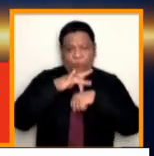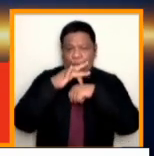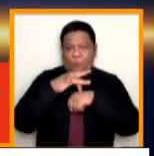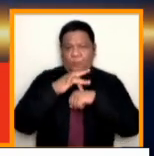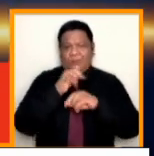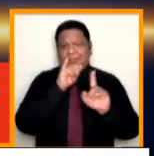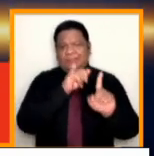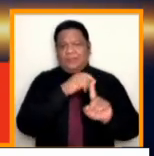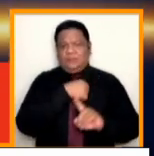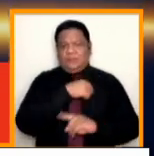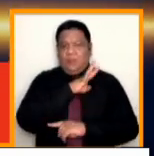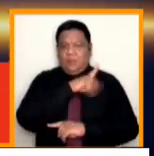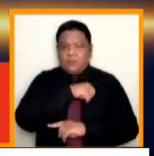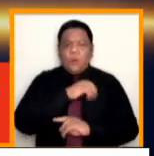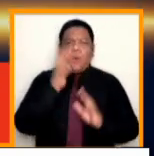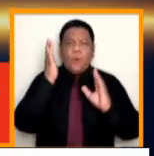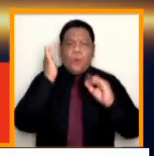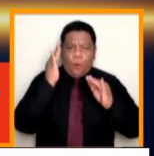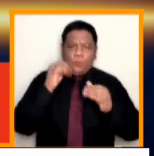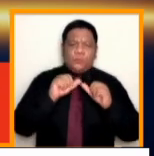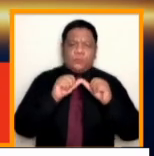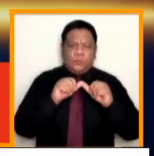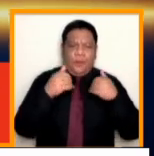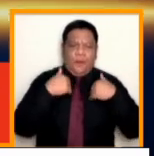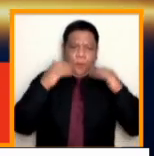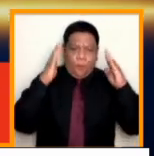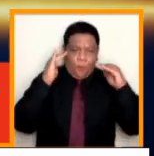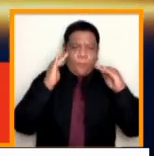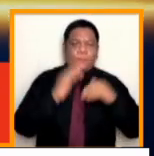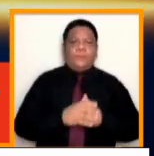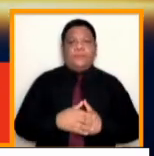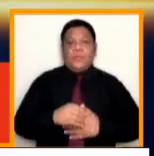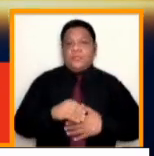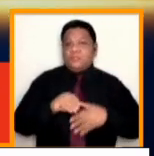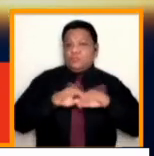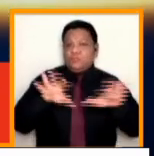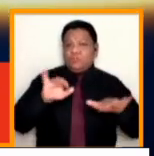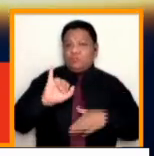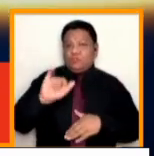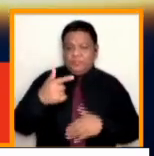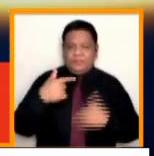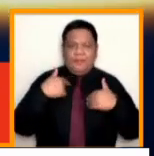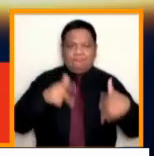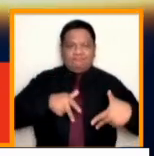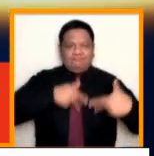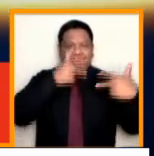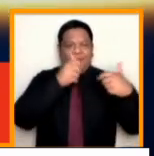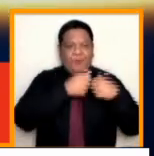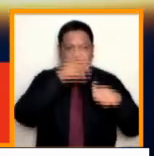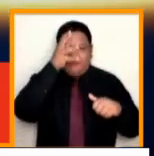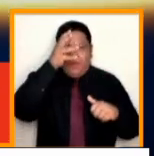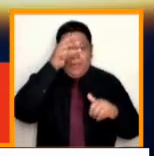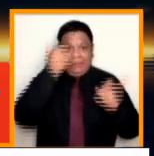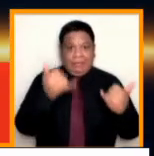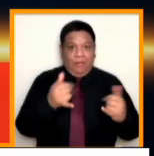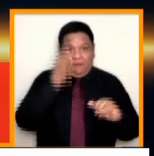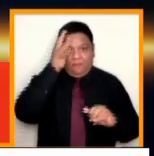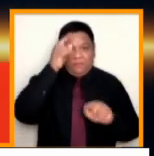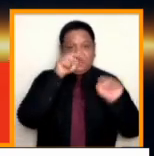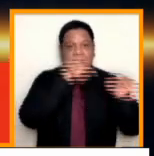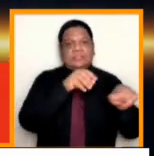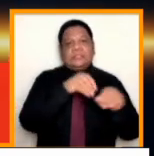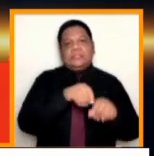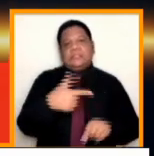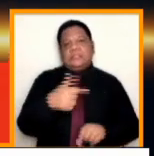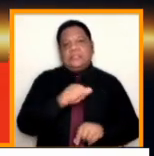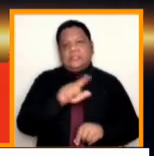kabutihan at pag-asa. Ibinahagi rin ni Gazini sa IG story ang video call nila ng kanyang ama na kasalukuyang nasa Gaza. Nakangiti pa